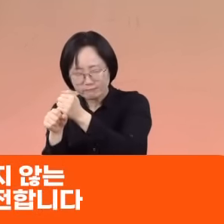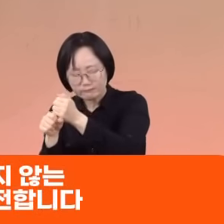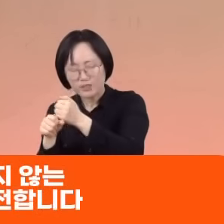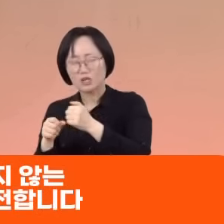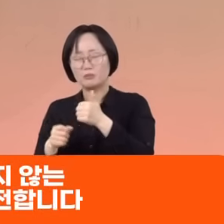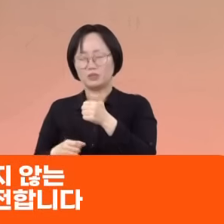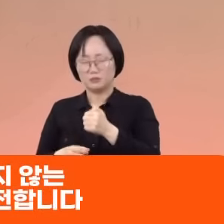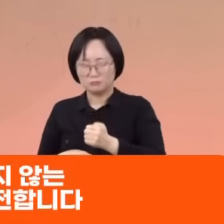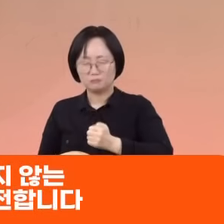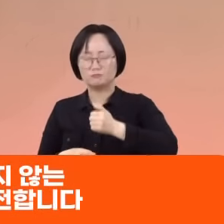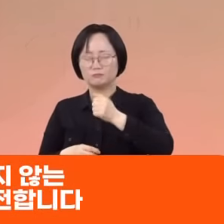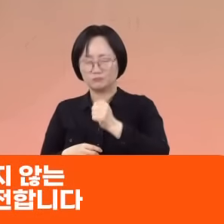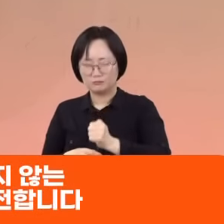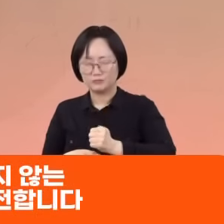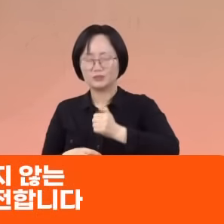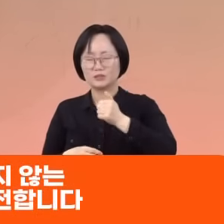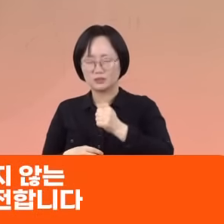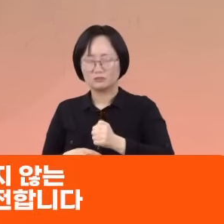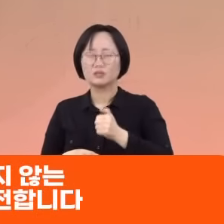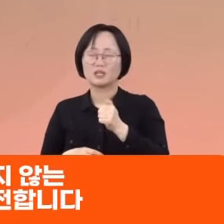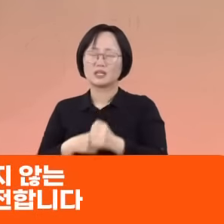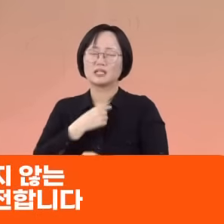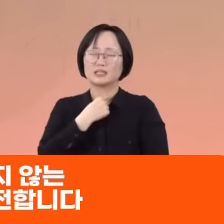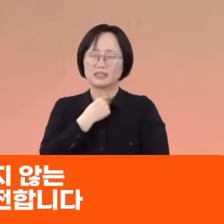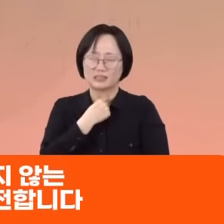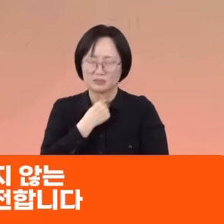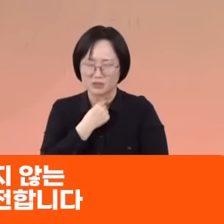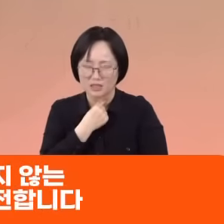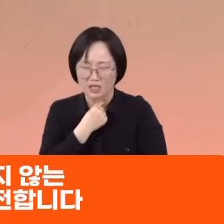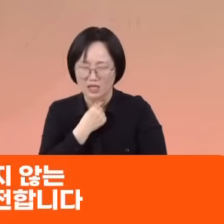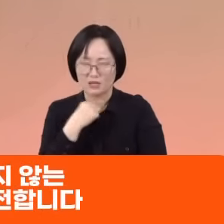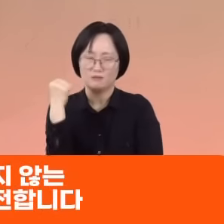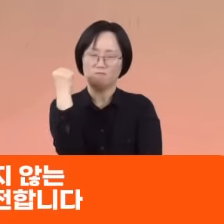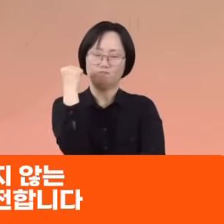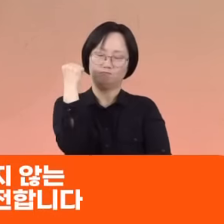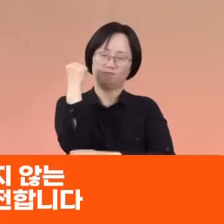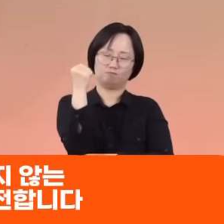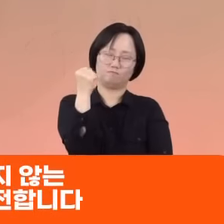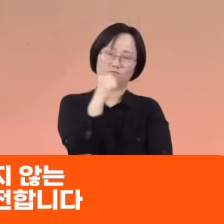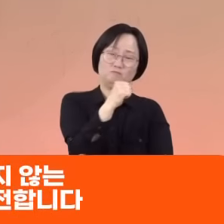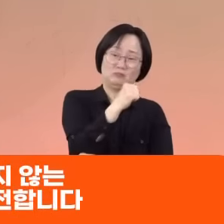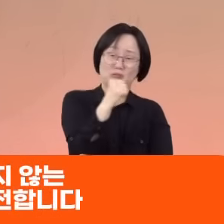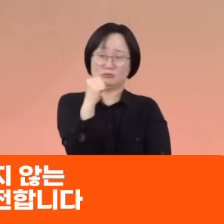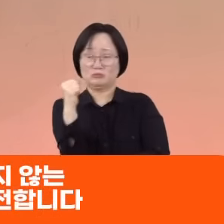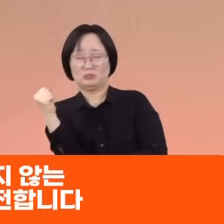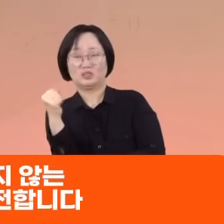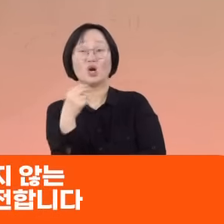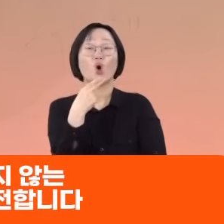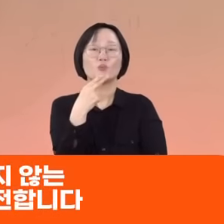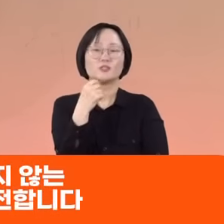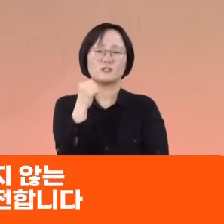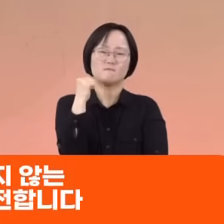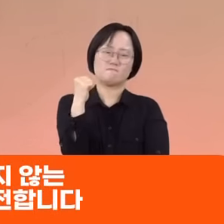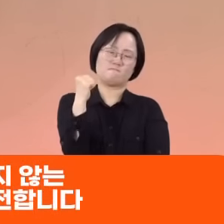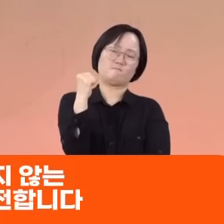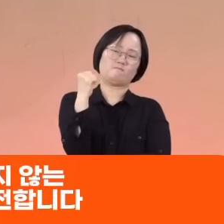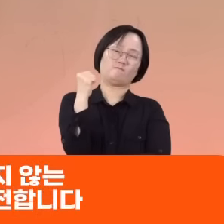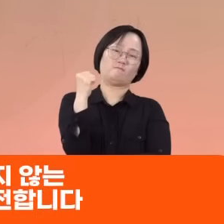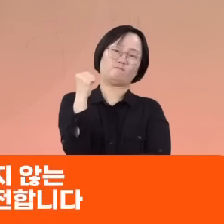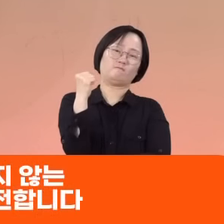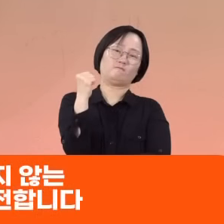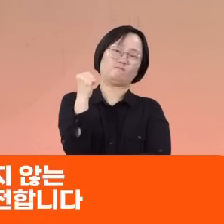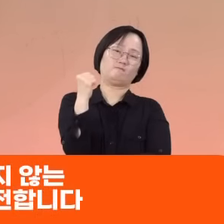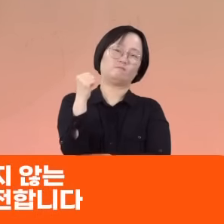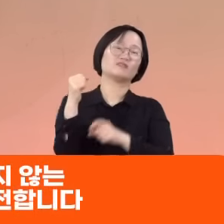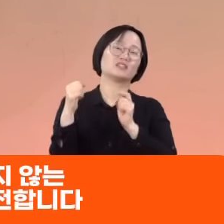딱 중심이서야 진정한 불자라고 할 수 있지 않겠느냐라고 여러분들에게